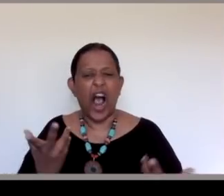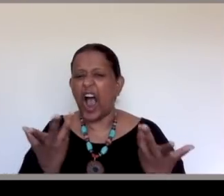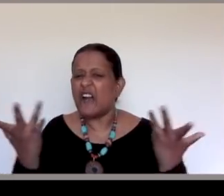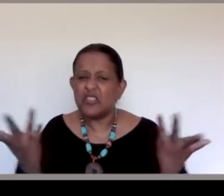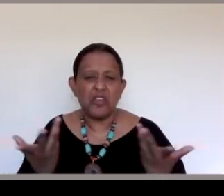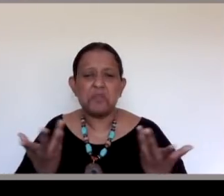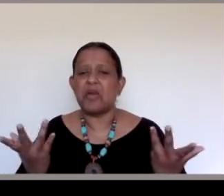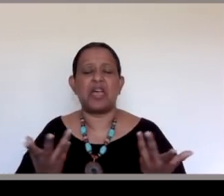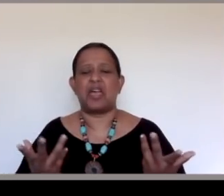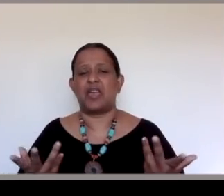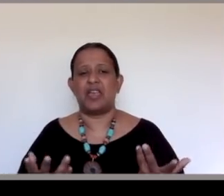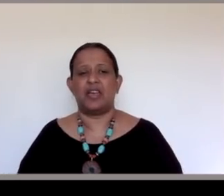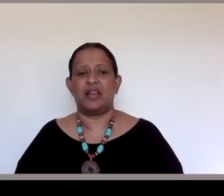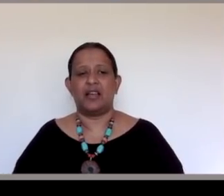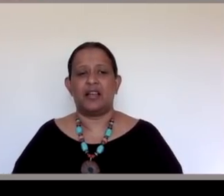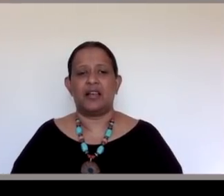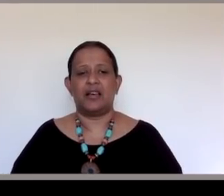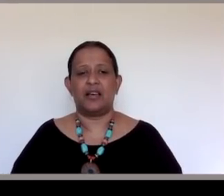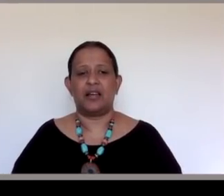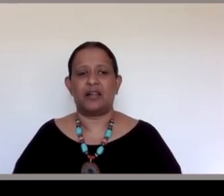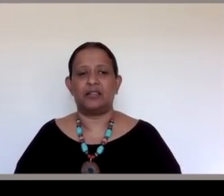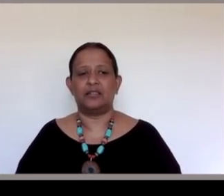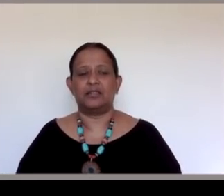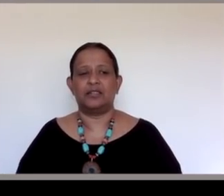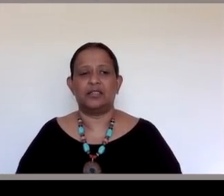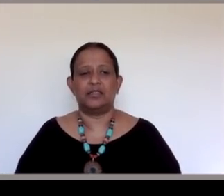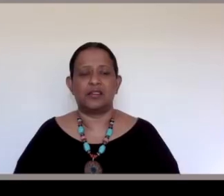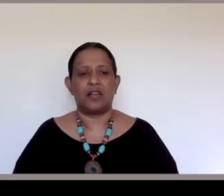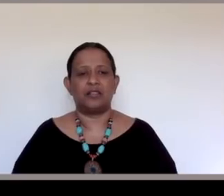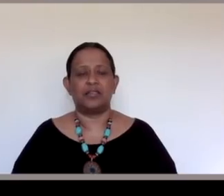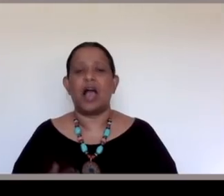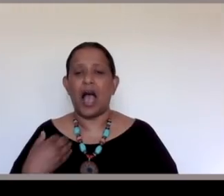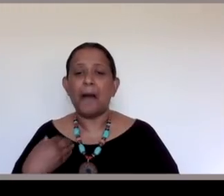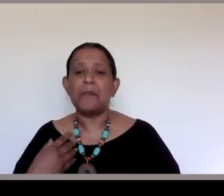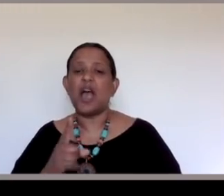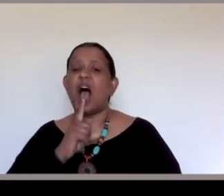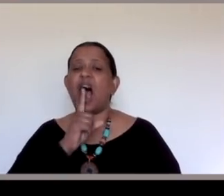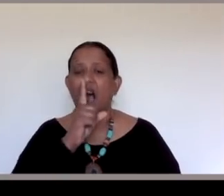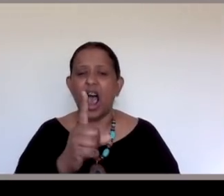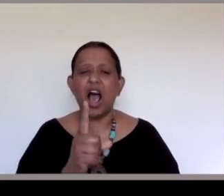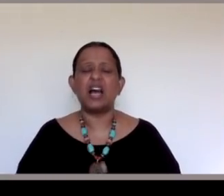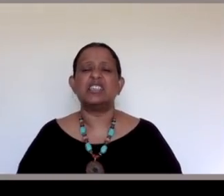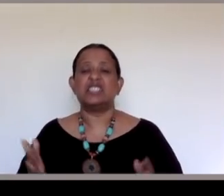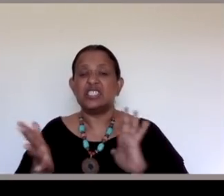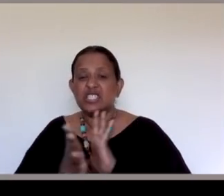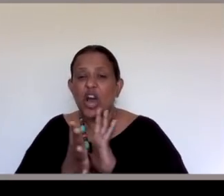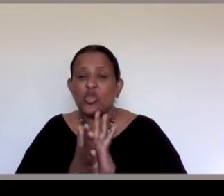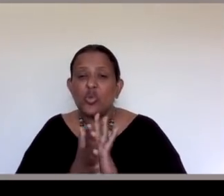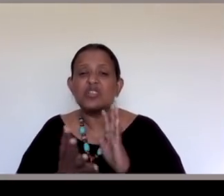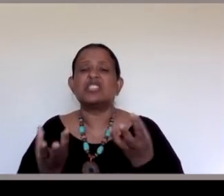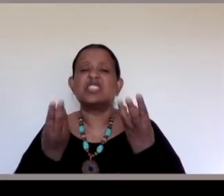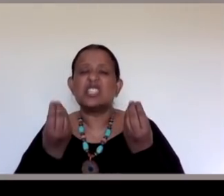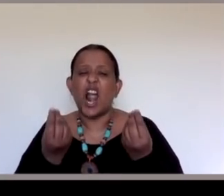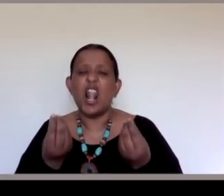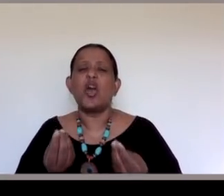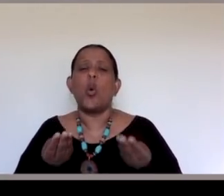எவ்வளவு வேண்டும் என்று கேட்டார் ஓ கியூவா அவர் கூறினார் தவ டிகக் ஓனே இன்னும் கொஞ்சம் வேண்டும் ஏய்